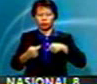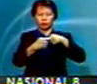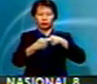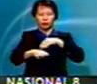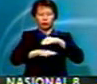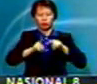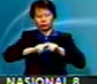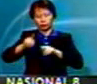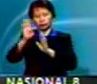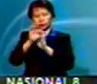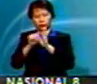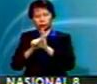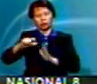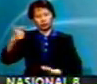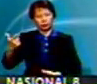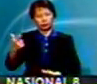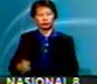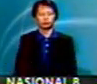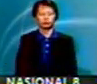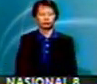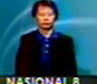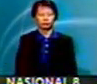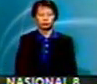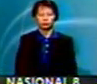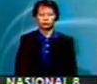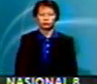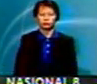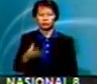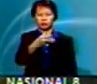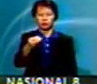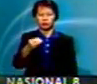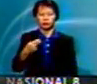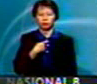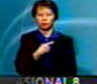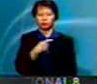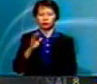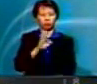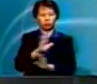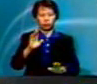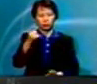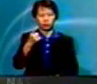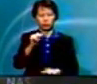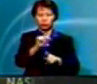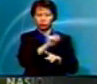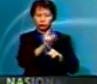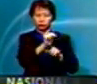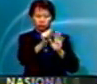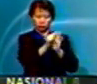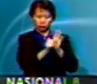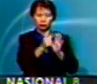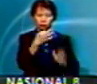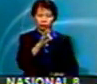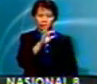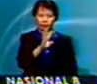bawah beberapa akta lain. Dan kita bukan hanya sekadar menggunakan Akta Hasutan